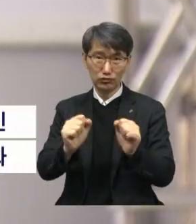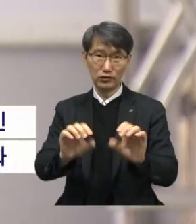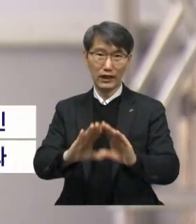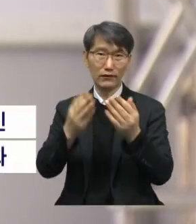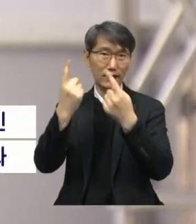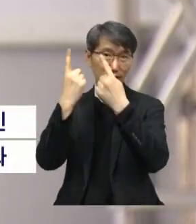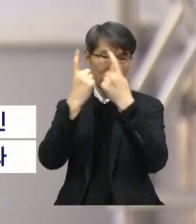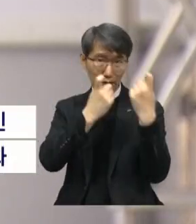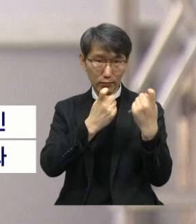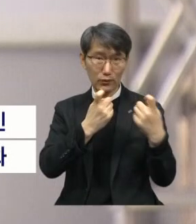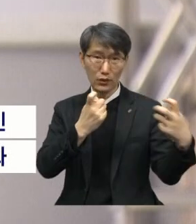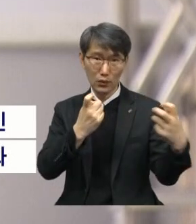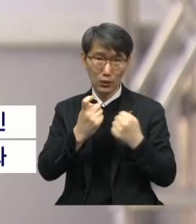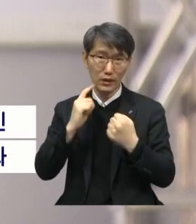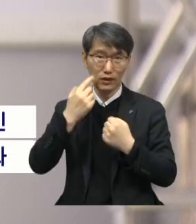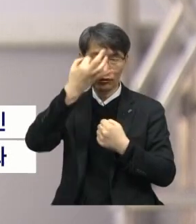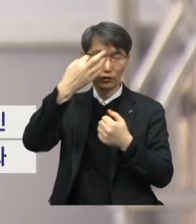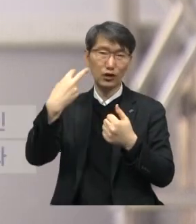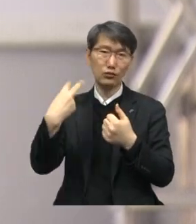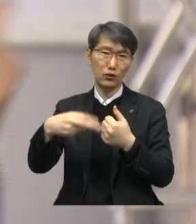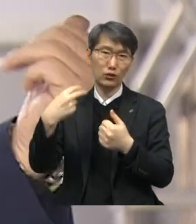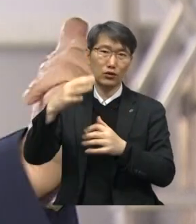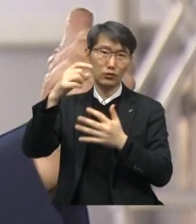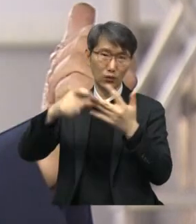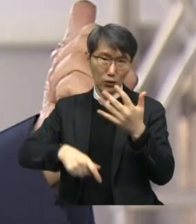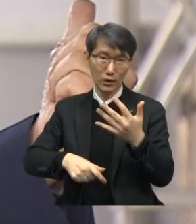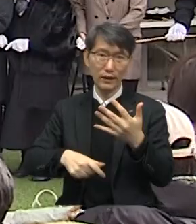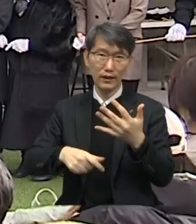개관 기념으로 예술 교육 프로그램